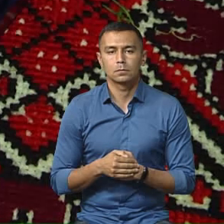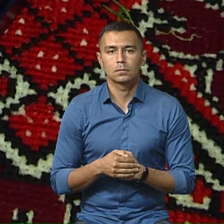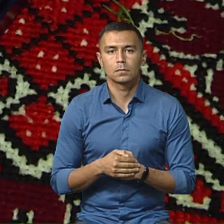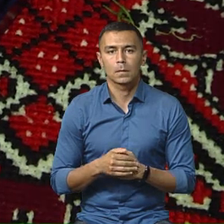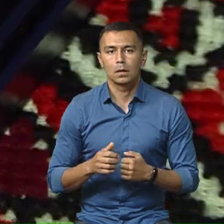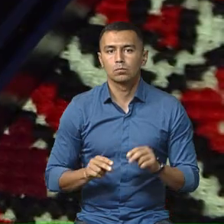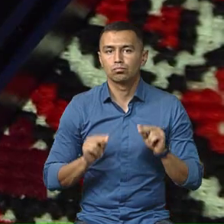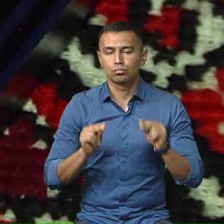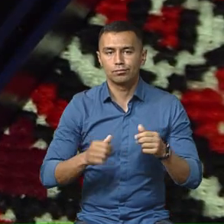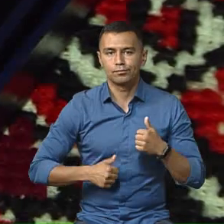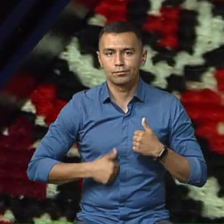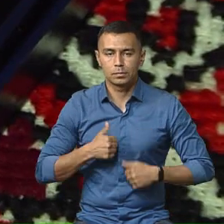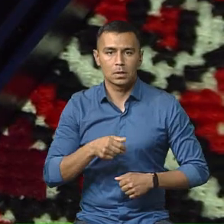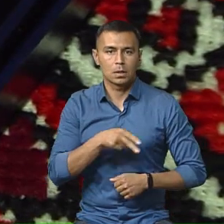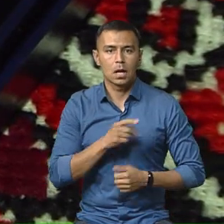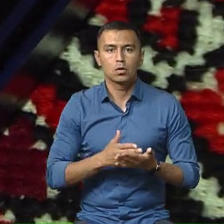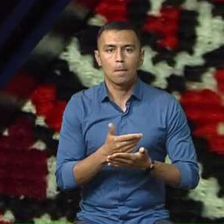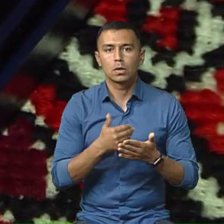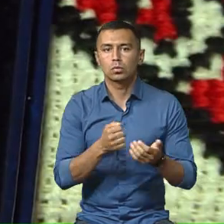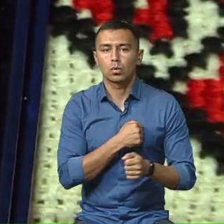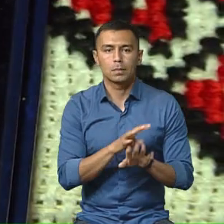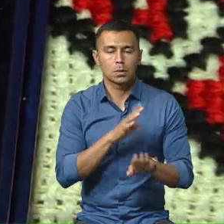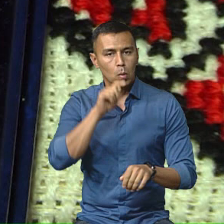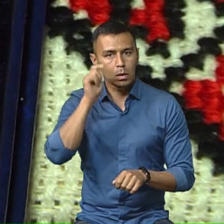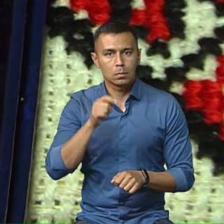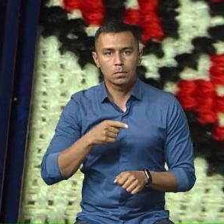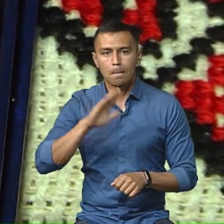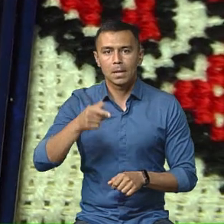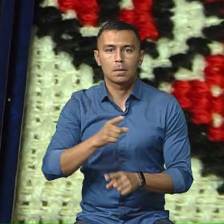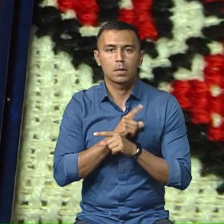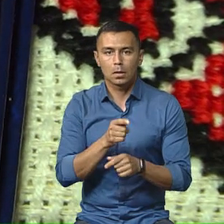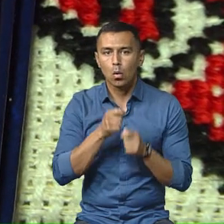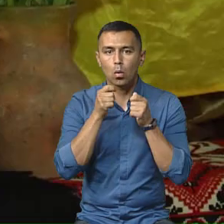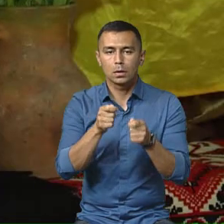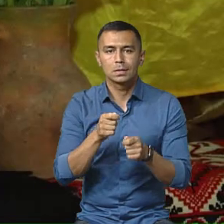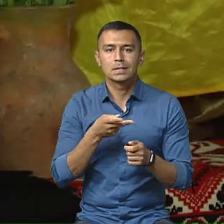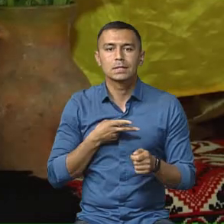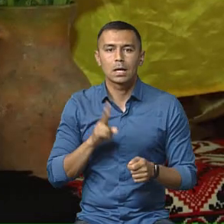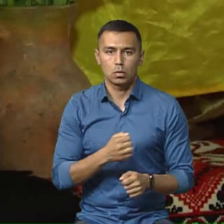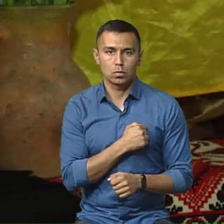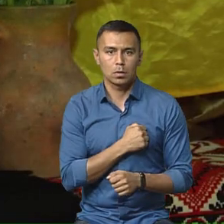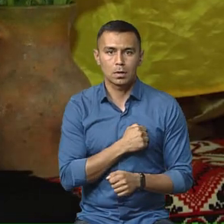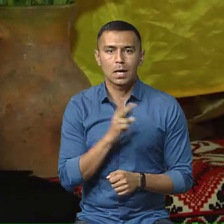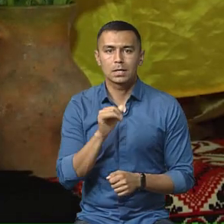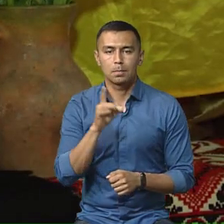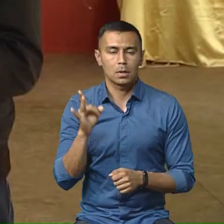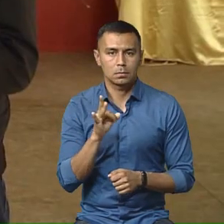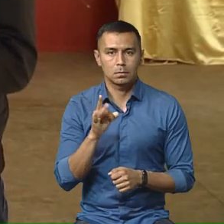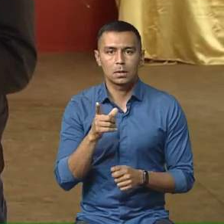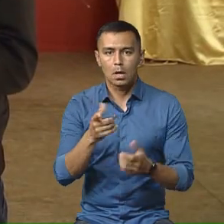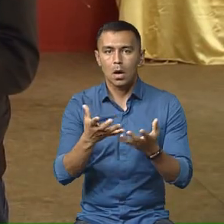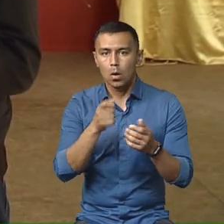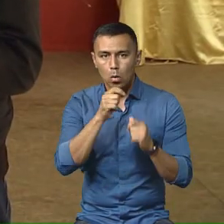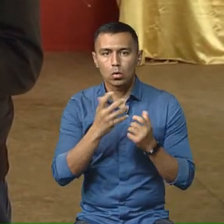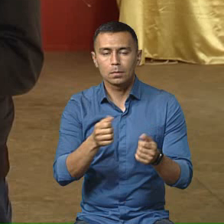Почесним нагрудним знаком за заслуги перед Збройними силами України посмертно нагородили загиблого добровольця Олексія Казіміра. Нагороду отримував